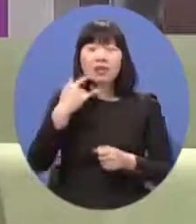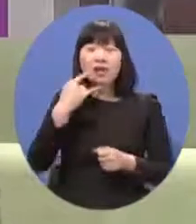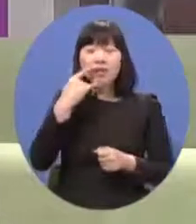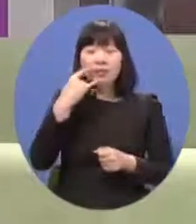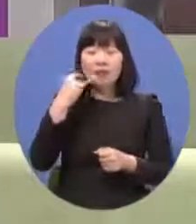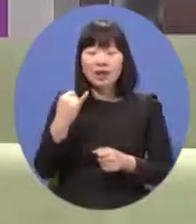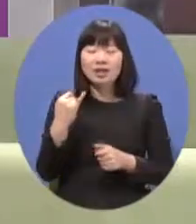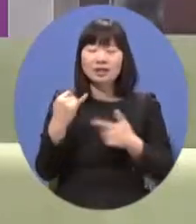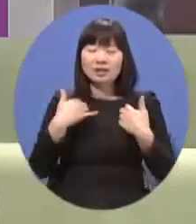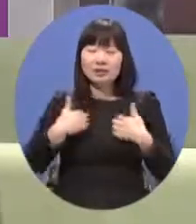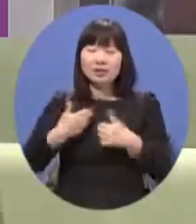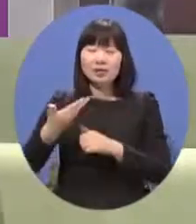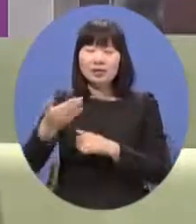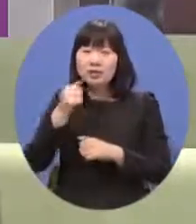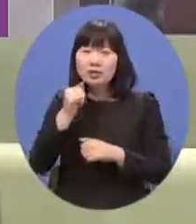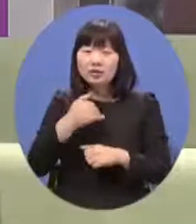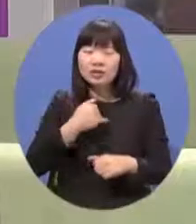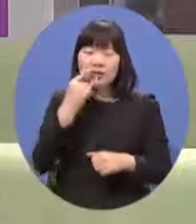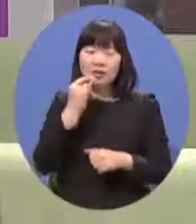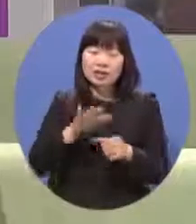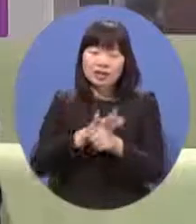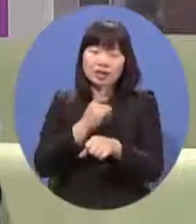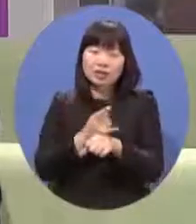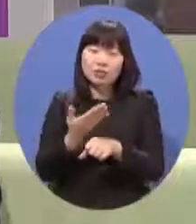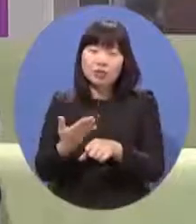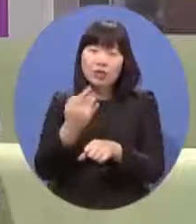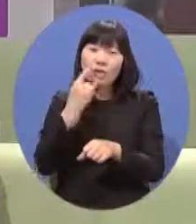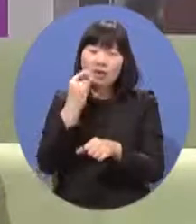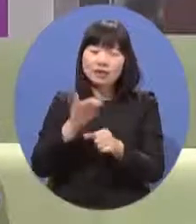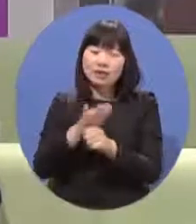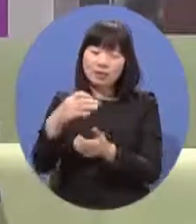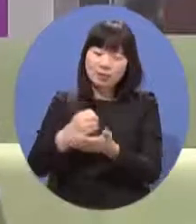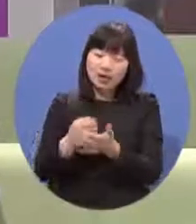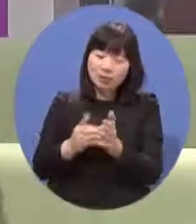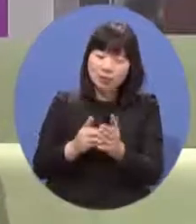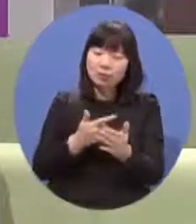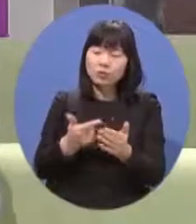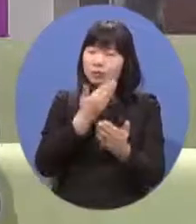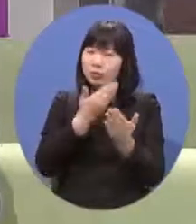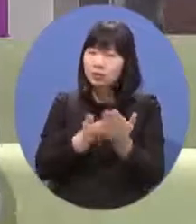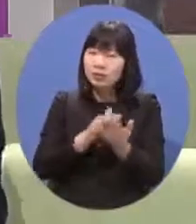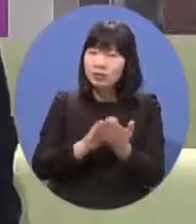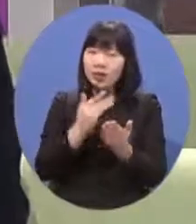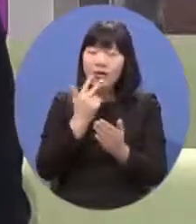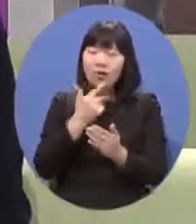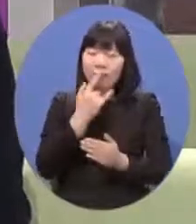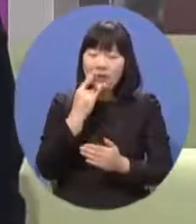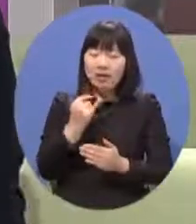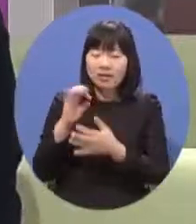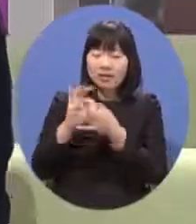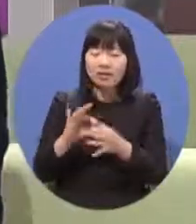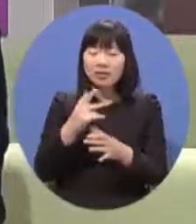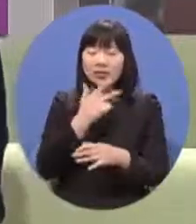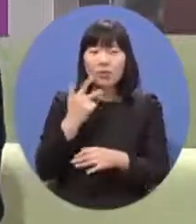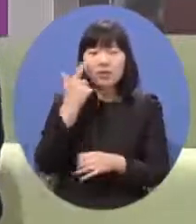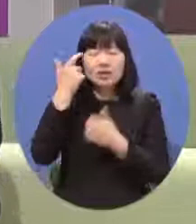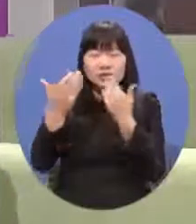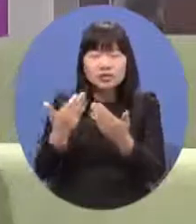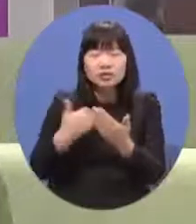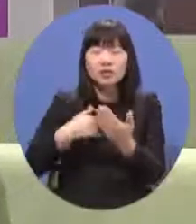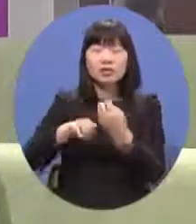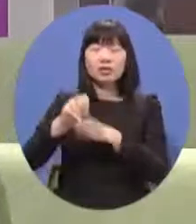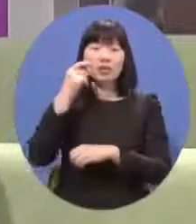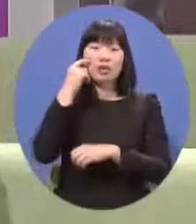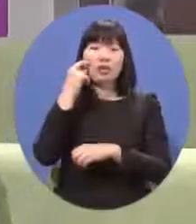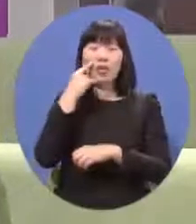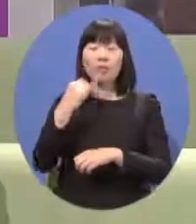나가 엄마를 기쁘게 해주고 내가 엄마를 사랑하고 엄마의 사랑을 받고 이게 굉장히 중요해요. 근데 엄마가 계속 영어로 질문을 해요. 내가 대답을 못해요. 그럼 엄마